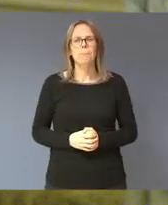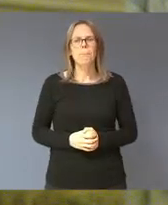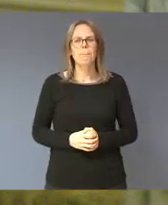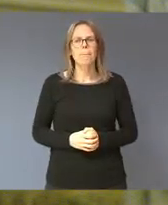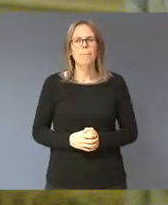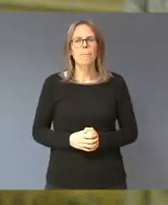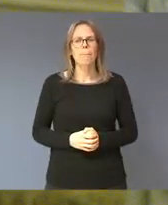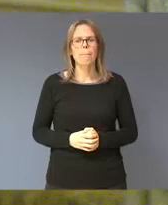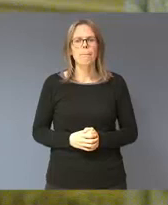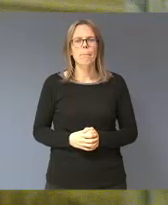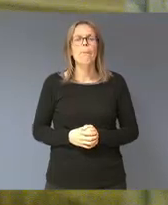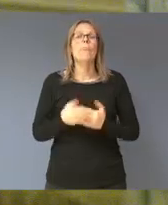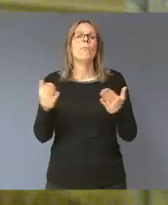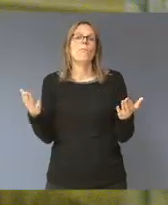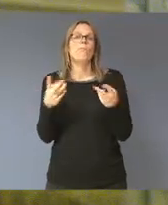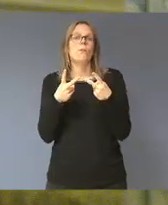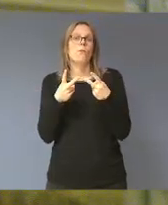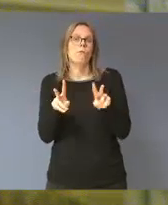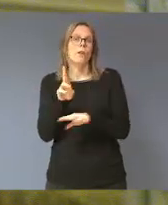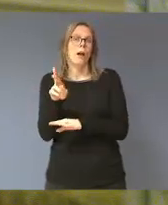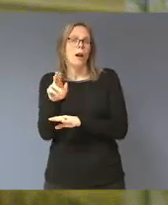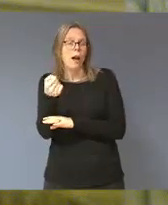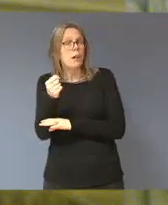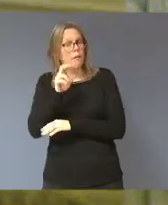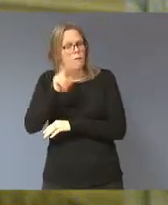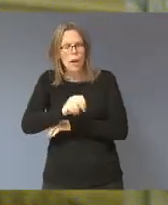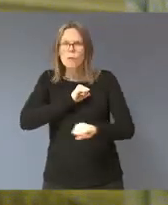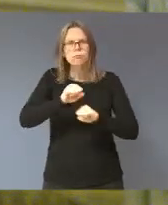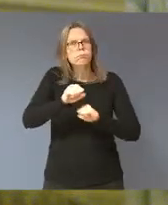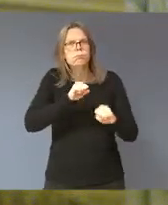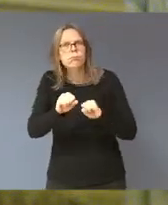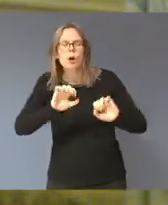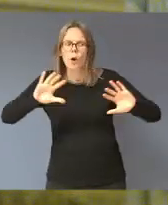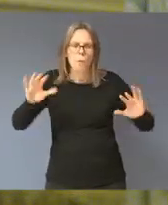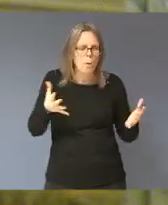est très active en matière d'accueil et